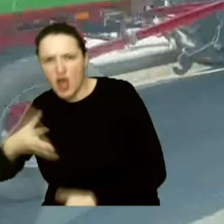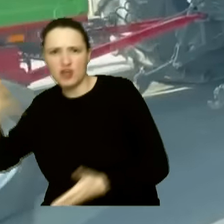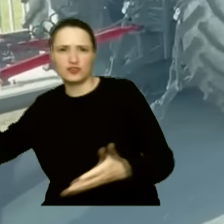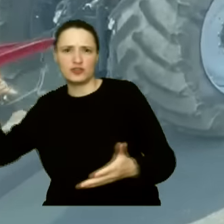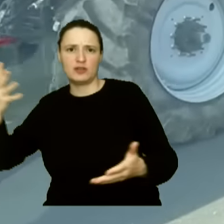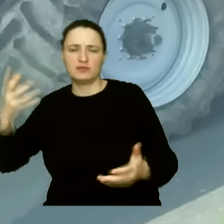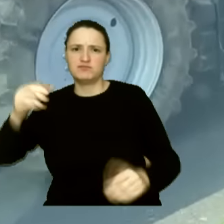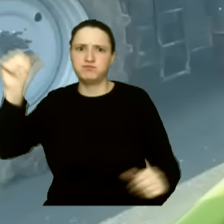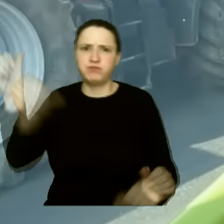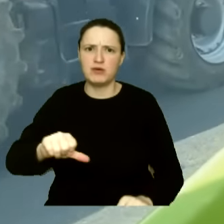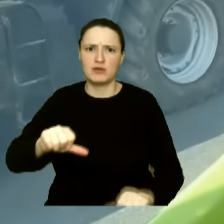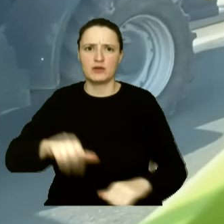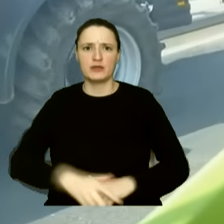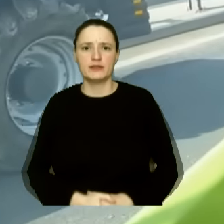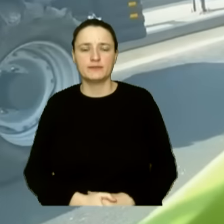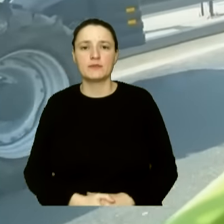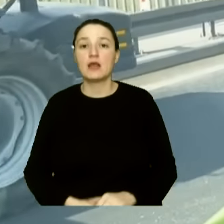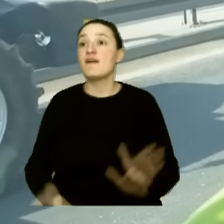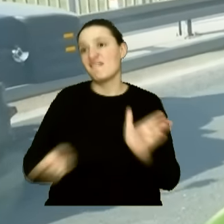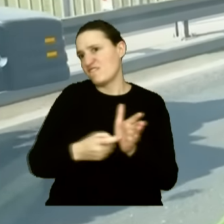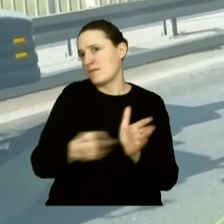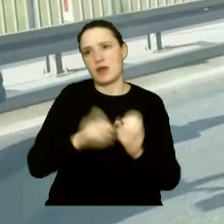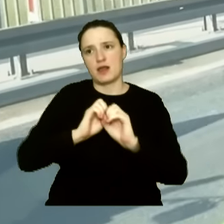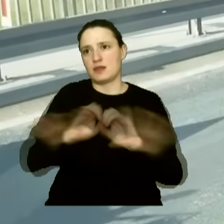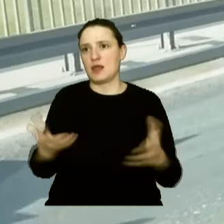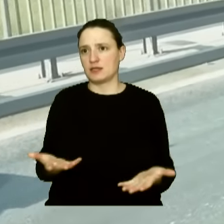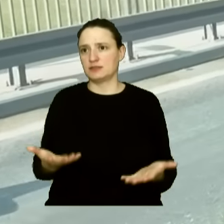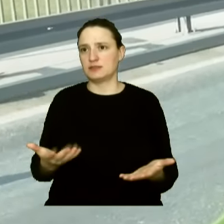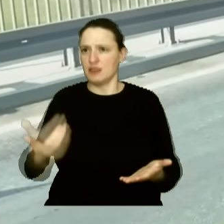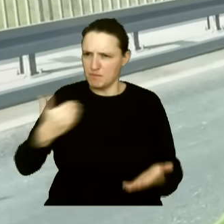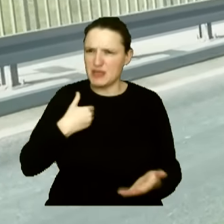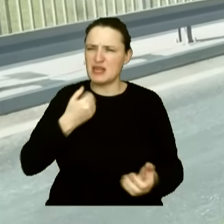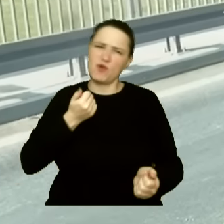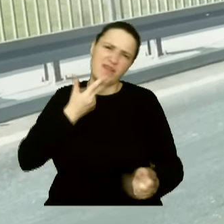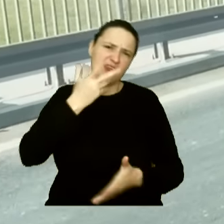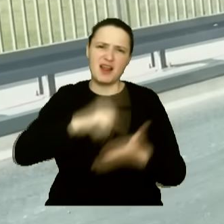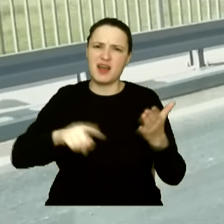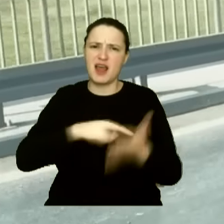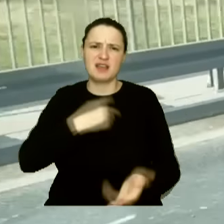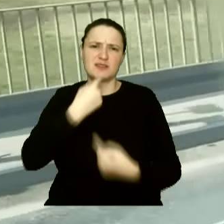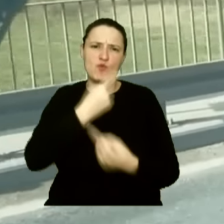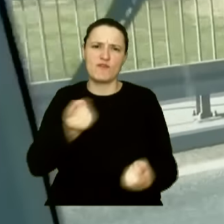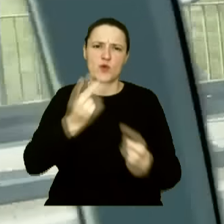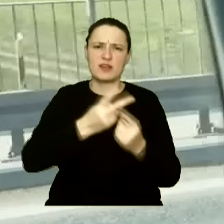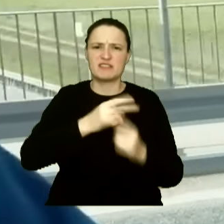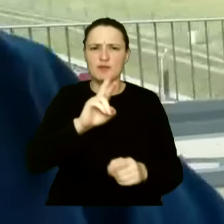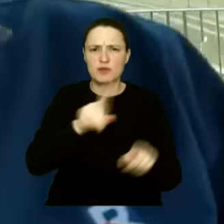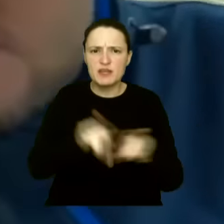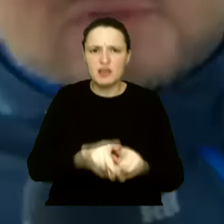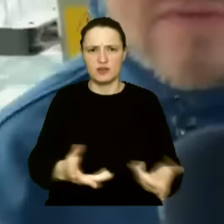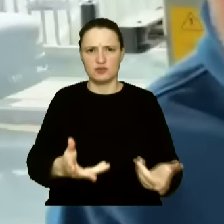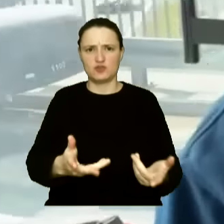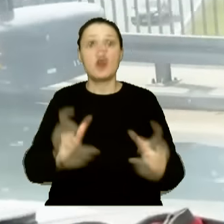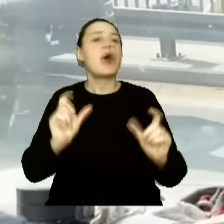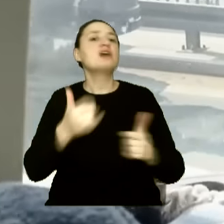porażka jest. Postulaty są jasne, o nich już dzisiaj mówiliśmy, mówiliśmy wielokrotnie na antenie naszej telewizji, no ale moje pytanie, co jeżeli